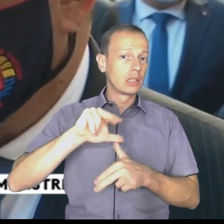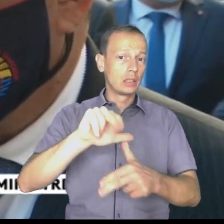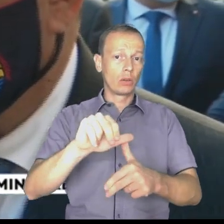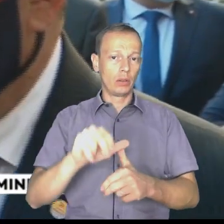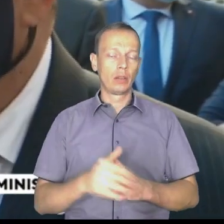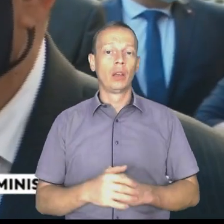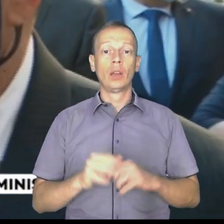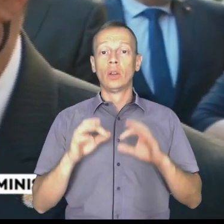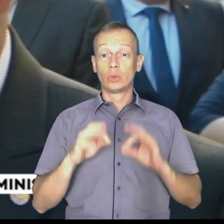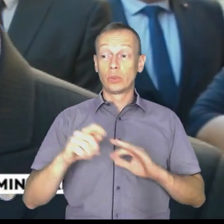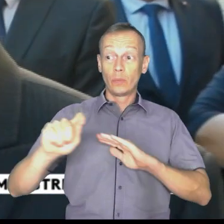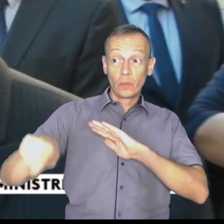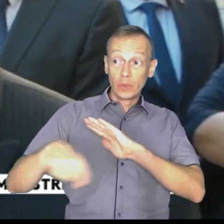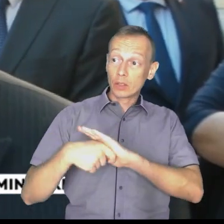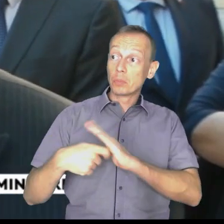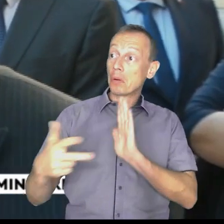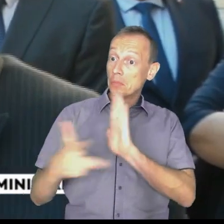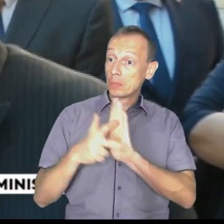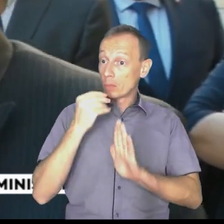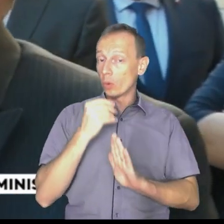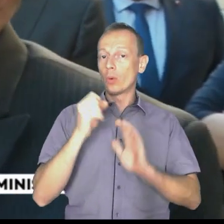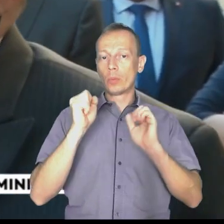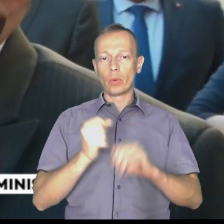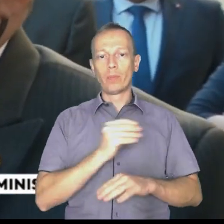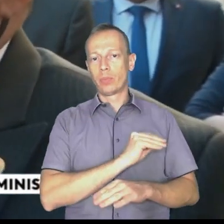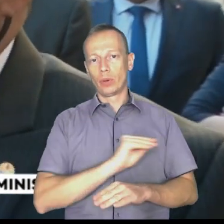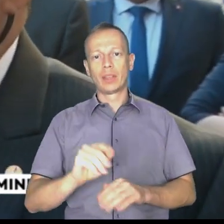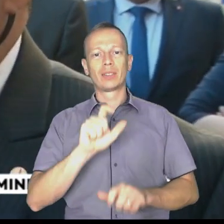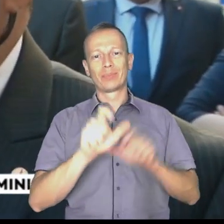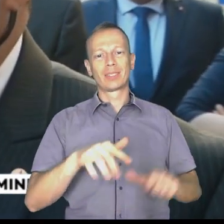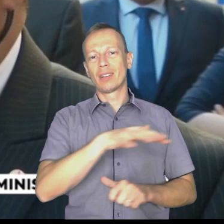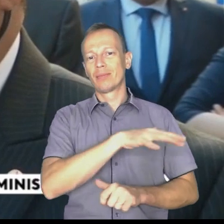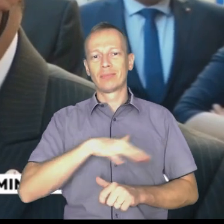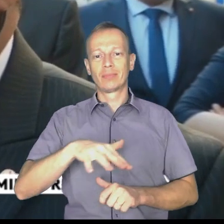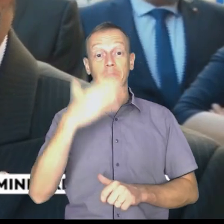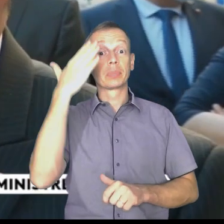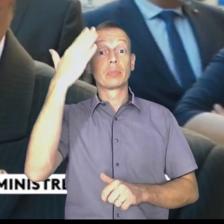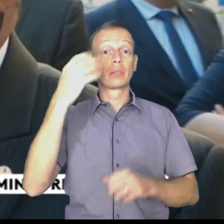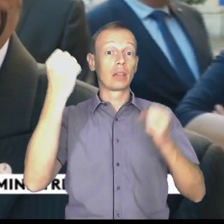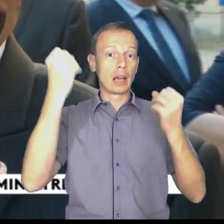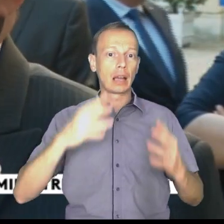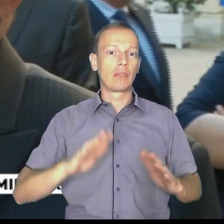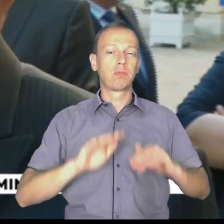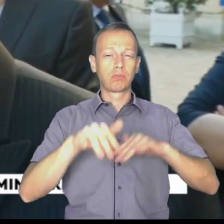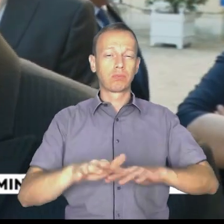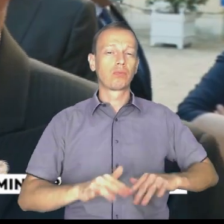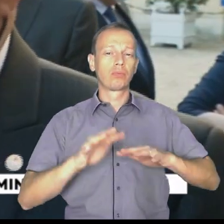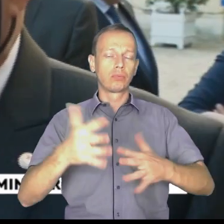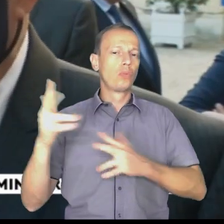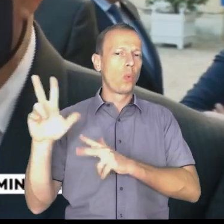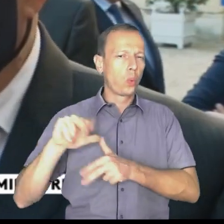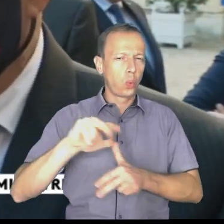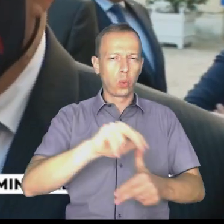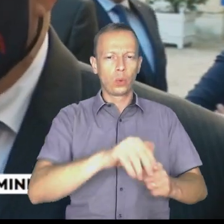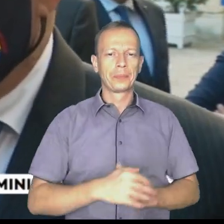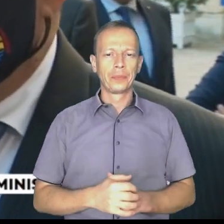et ces financements vont nous permettre aujourd'hui de mettre en sécurité ces populations en cas de forte houle, en cas d'intempéries. Donc